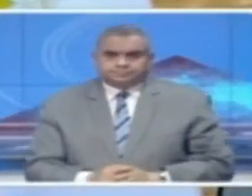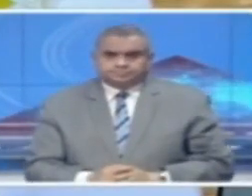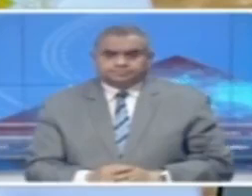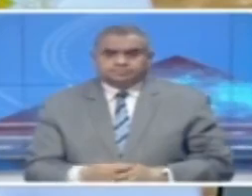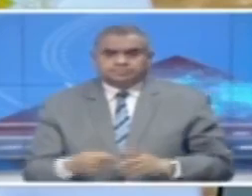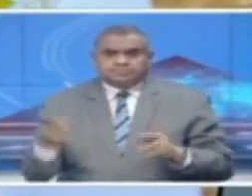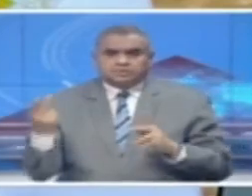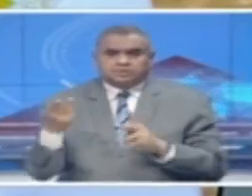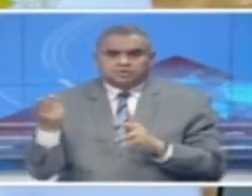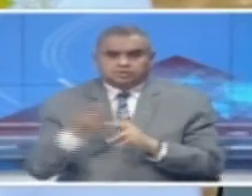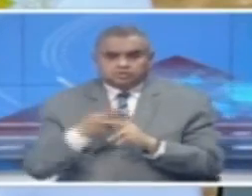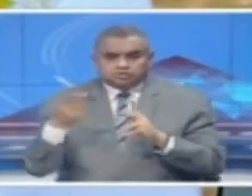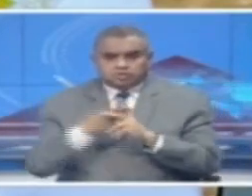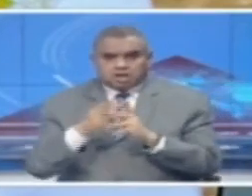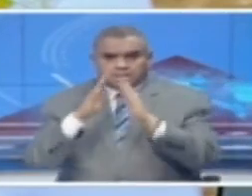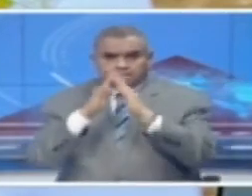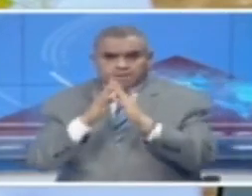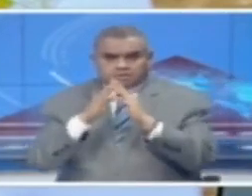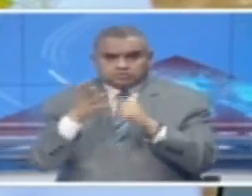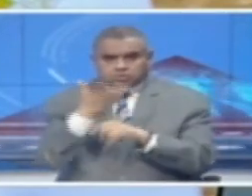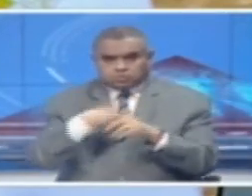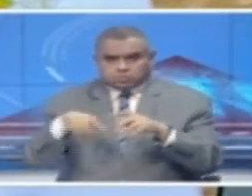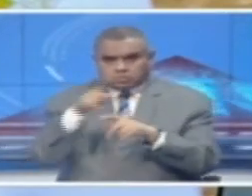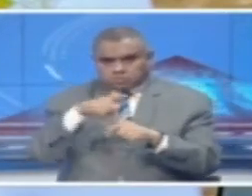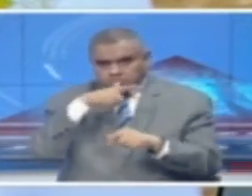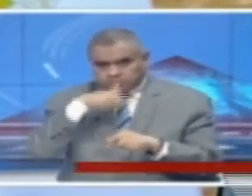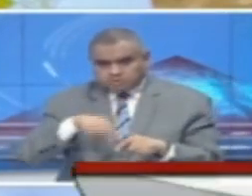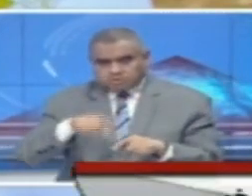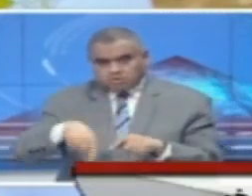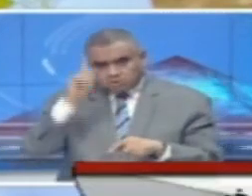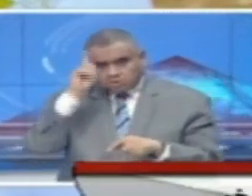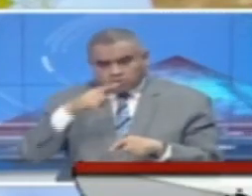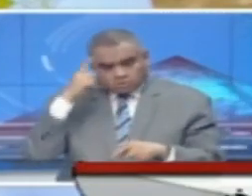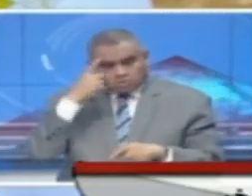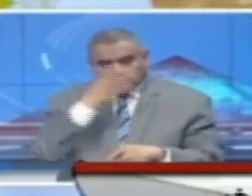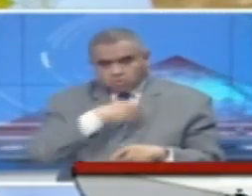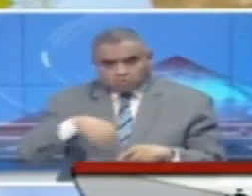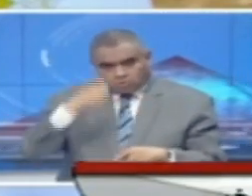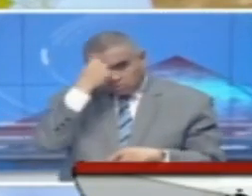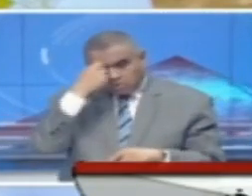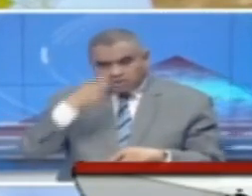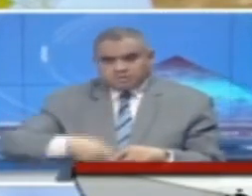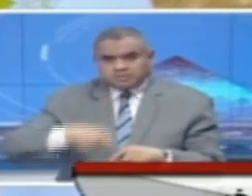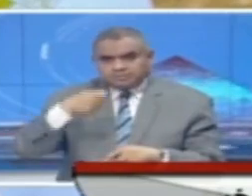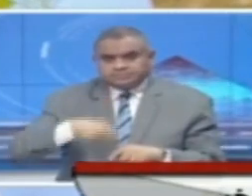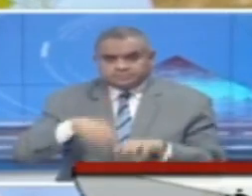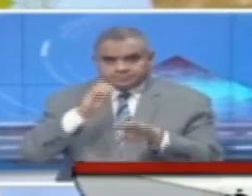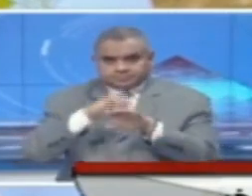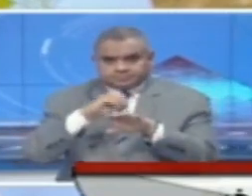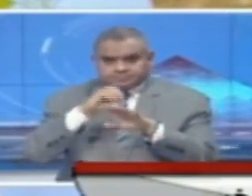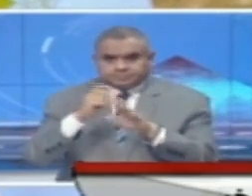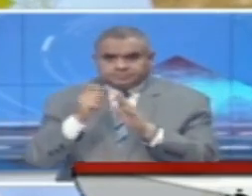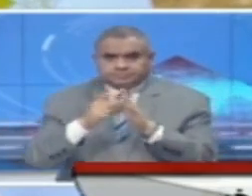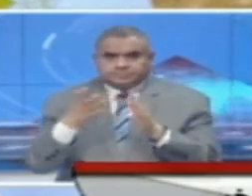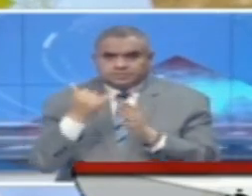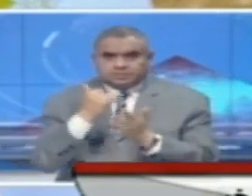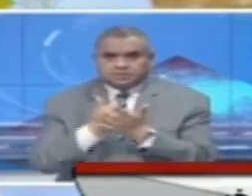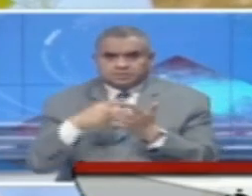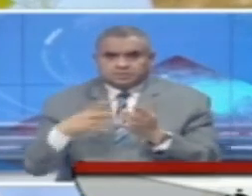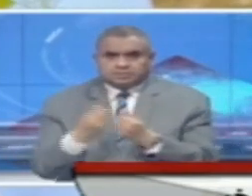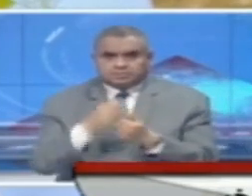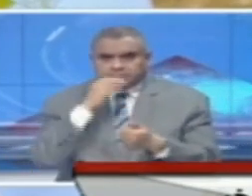شعب مصر العظيم، أتوجه إليكم اليوم بخالص التحية والتقدير، تحية من